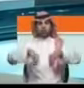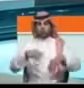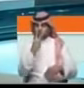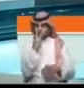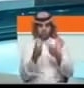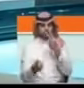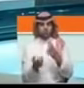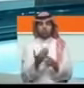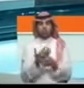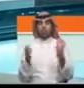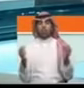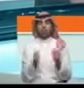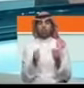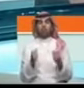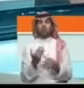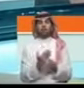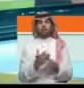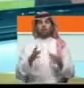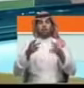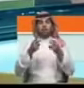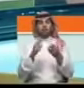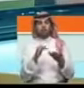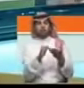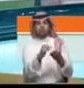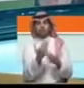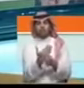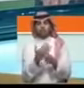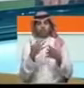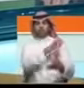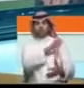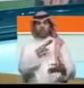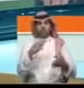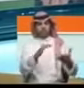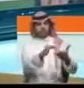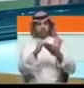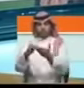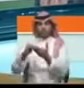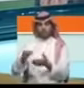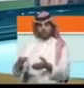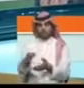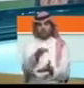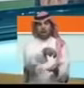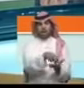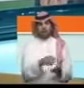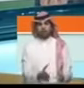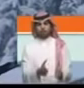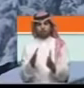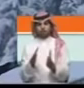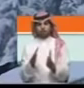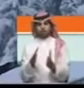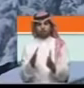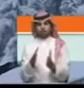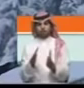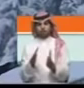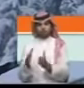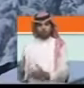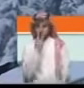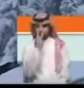وقد طلبت السلطات مساعدة الجيش خاصة في عدد من بلدات ولاية بافاريا.